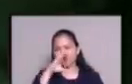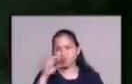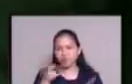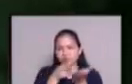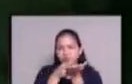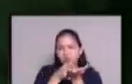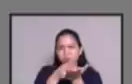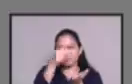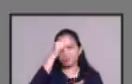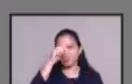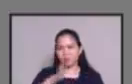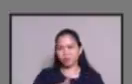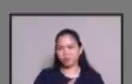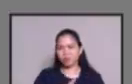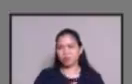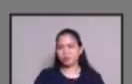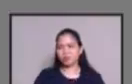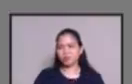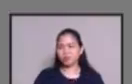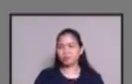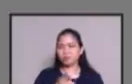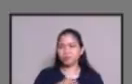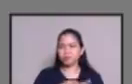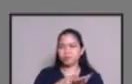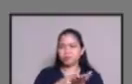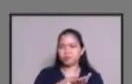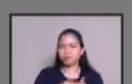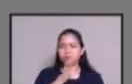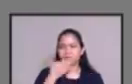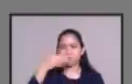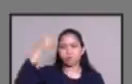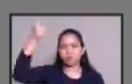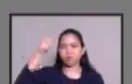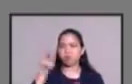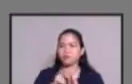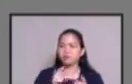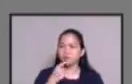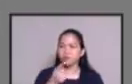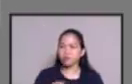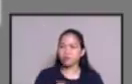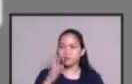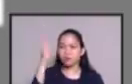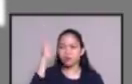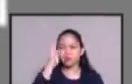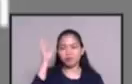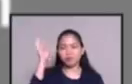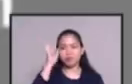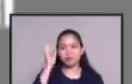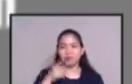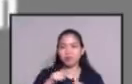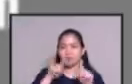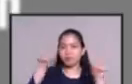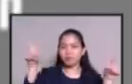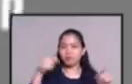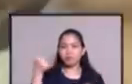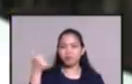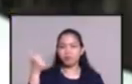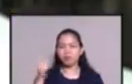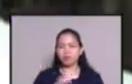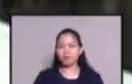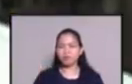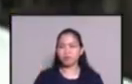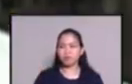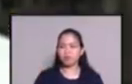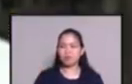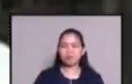honest man. Honesty, katapatan, is the best policy, sabi nga ni Benjamin Franklin. Pero ayon sa ilan,